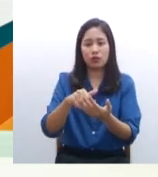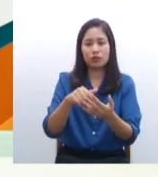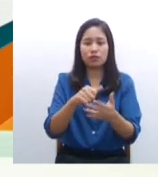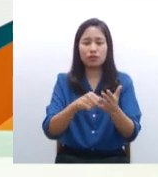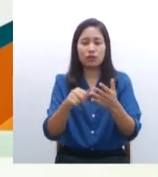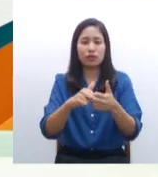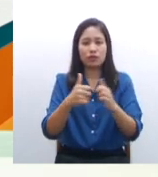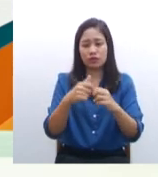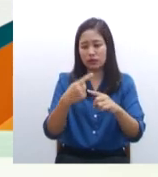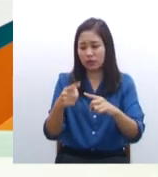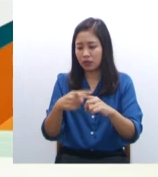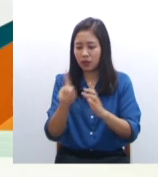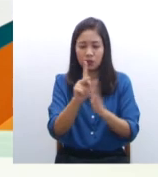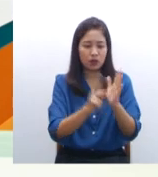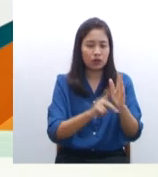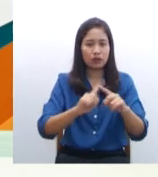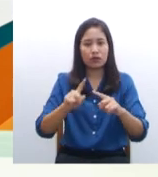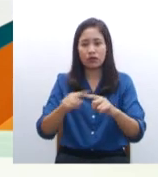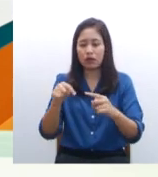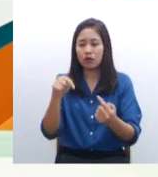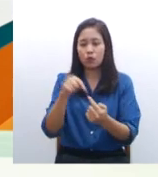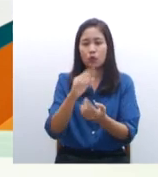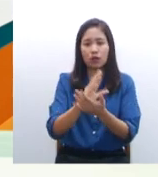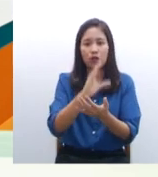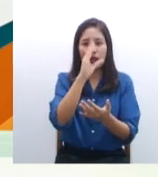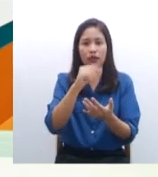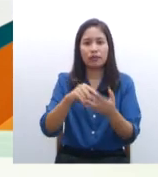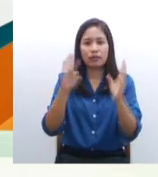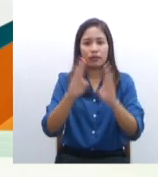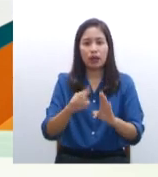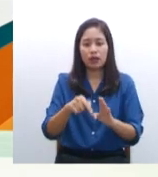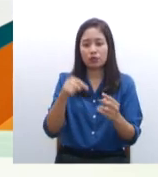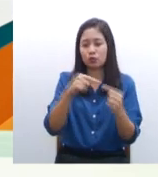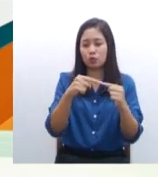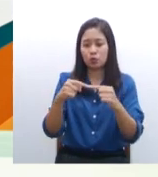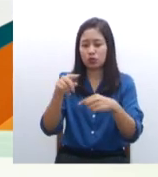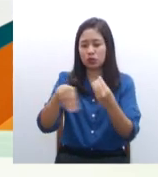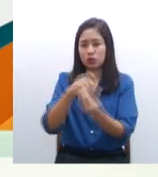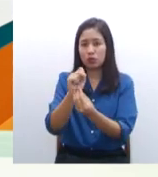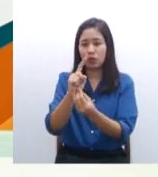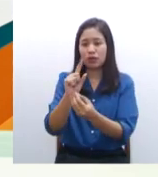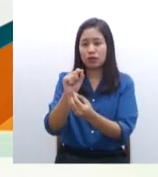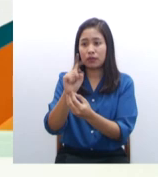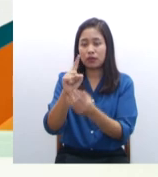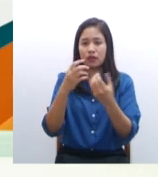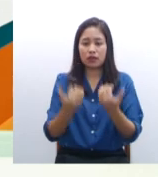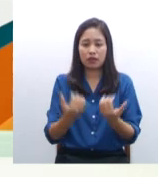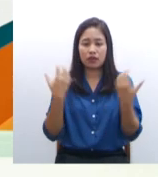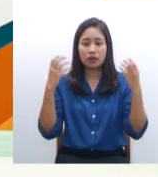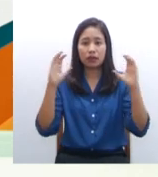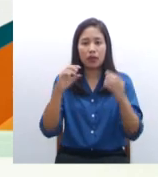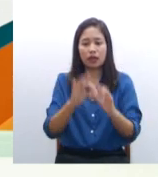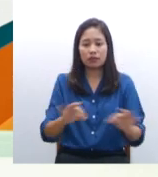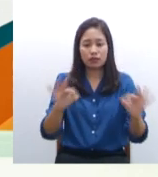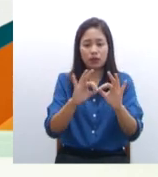าพคนไทยทุกช่วงวัยนะครับและการเตรียมคนไทยสู่ศตวรรษที่21รัฐบาลให้ความสำคัญกับการเรียนรู้โค้ดดิ้ง